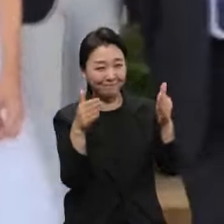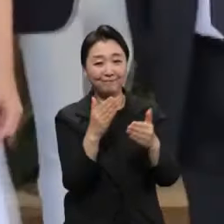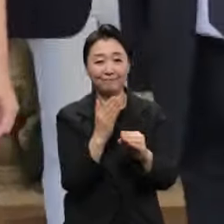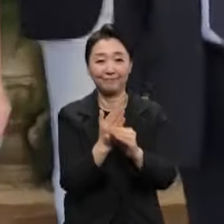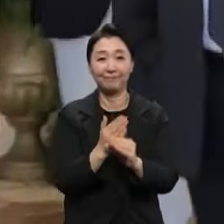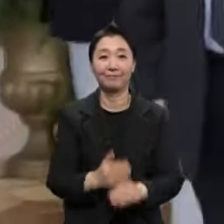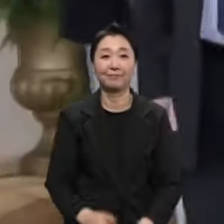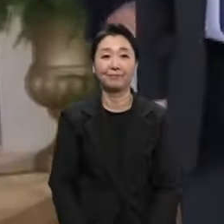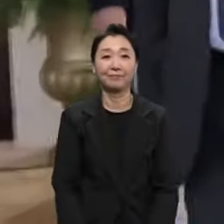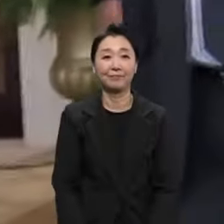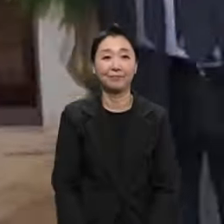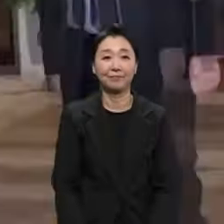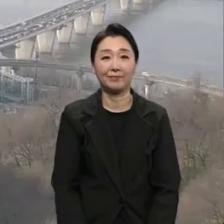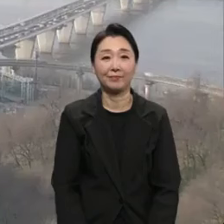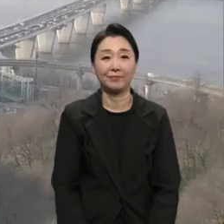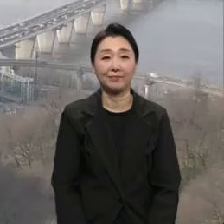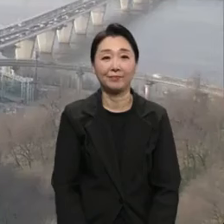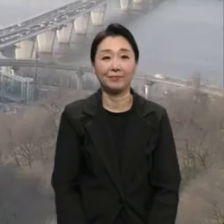모습입니다.